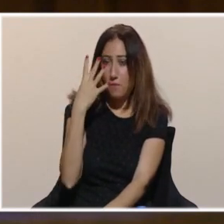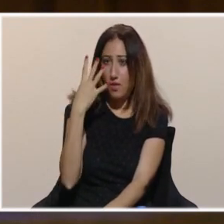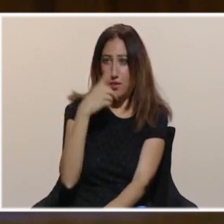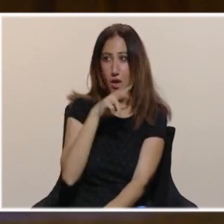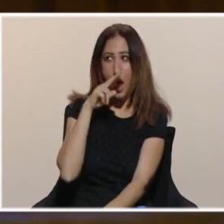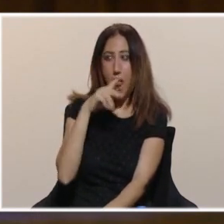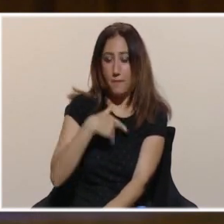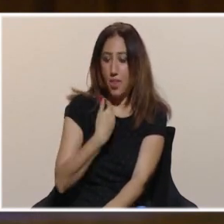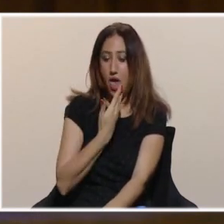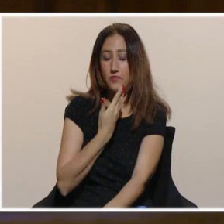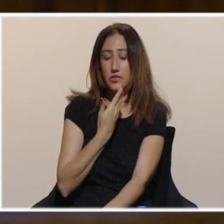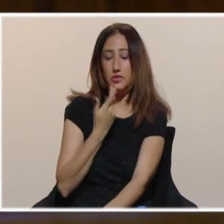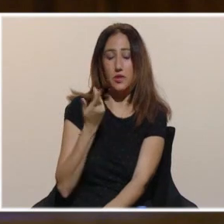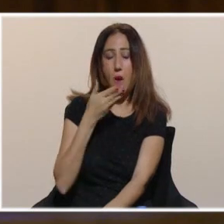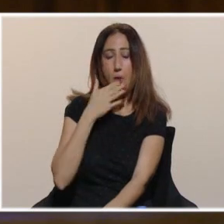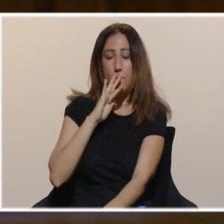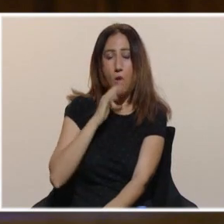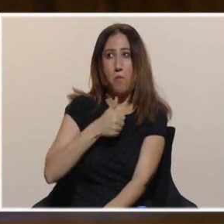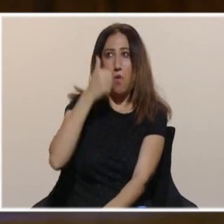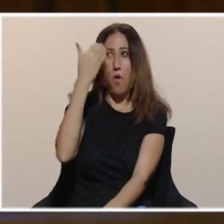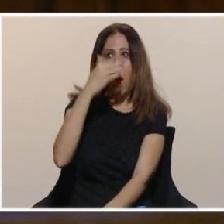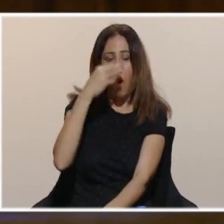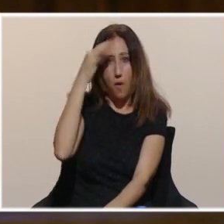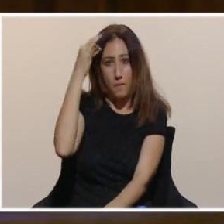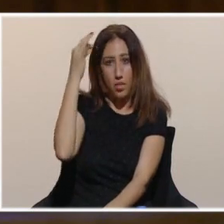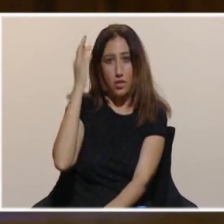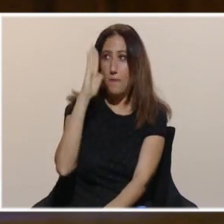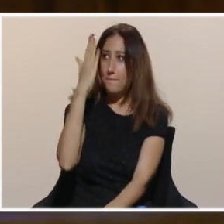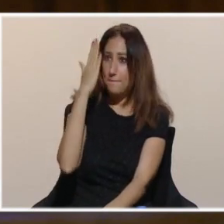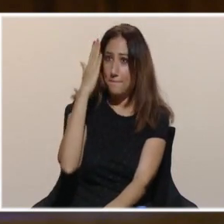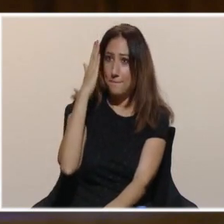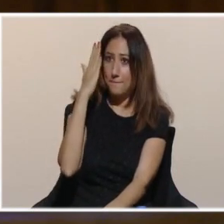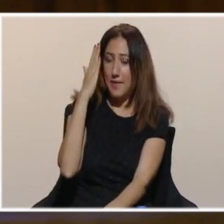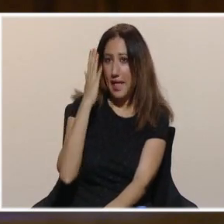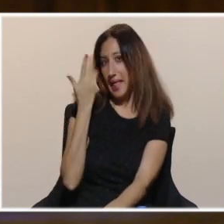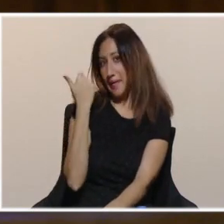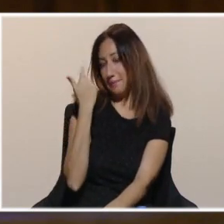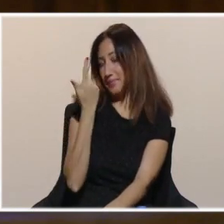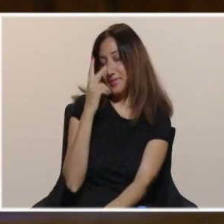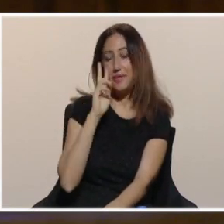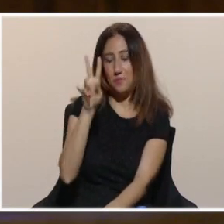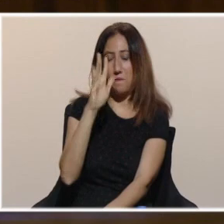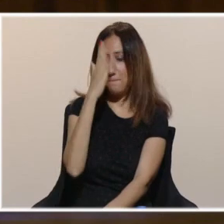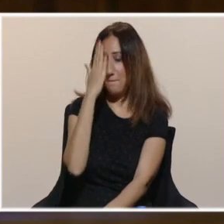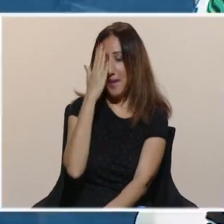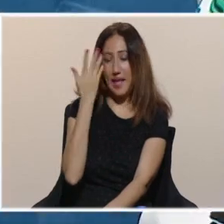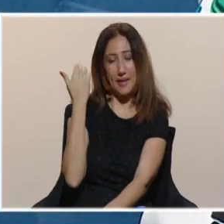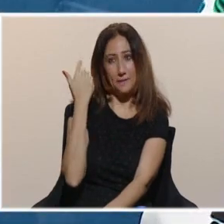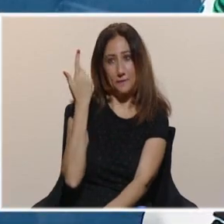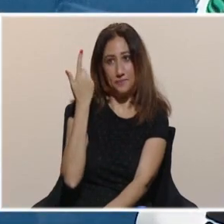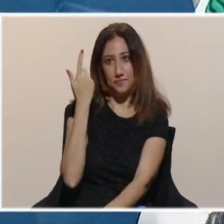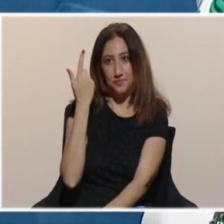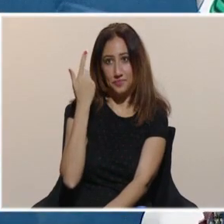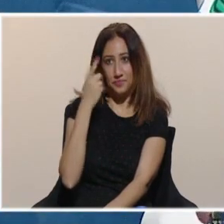نفسك بعد الحمد لله ما عملتي الاربعه ووقفتي قدام المرايه لاول مره؟ كان امتى بقى اول مره تبصي لنفسك في المرايه؟ كان امتى؟ يوم ما